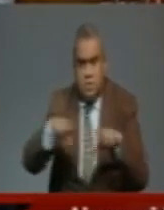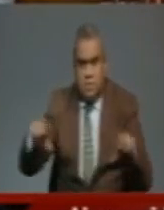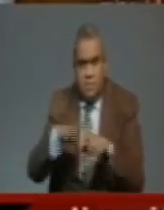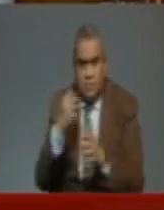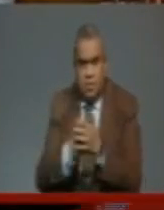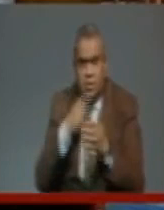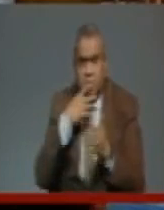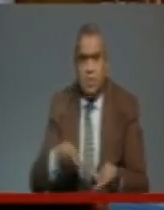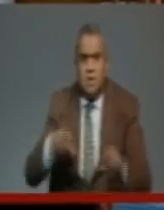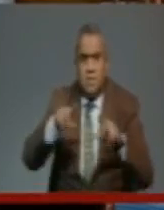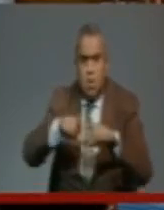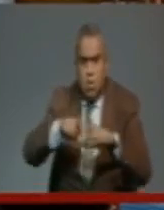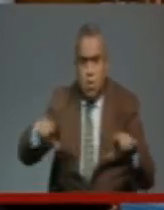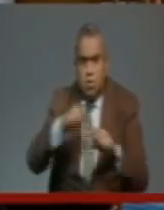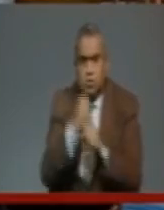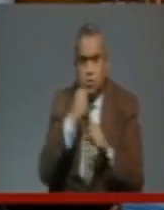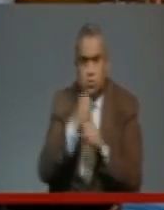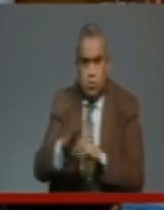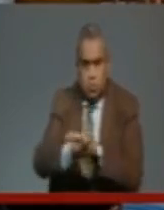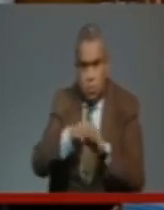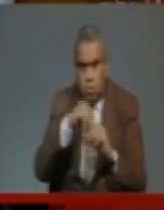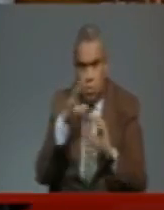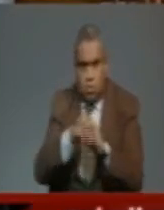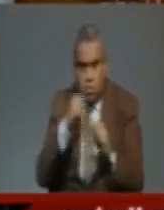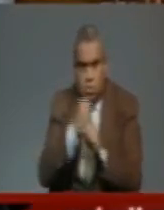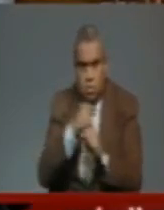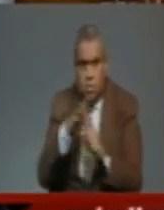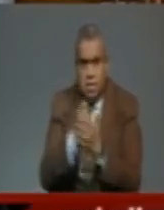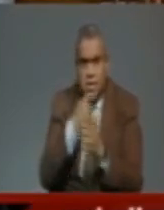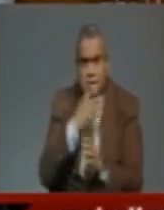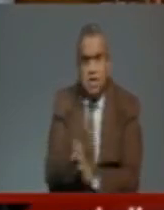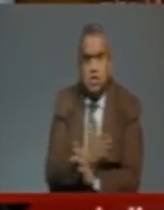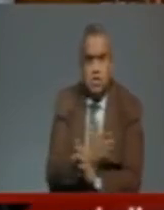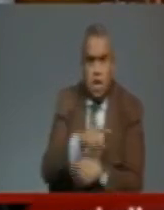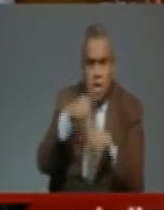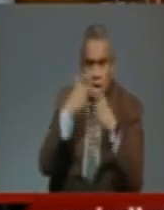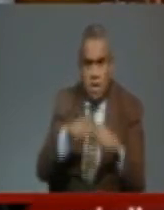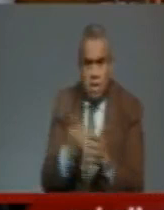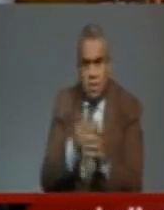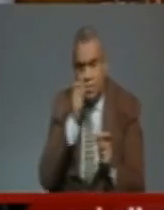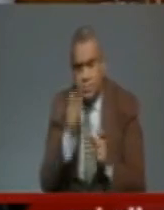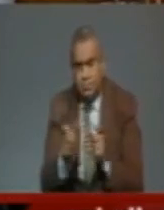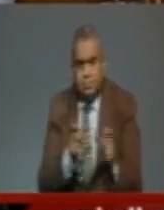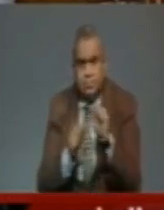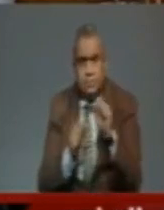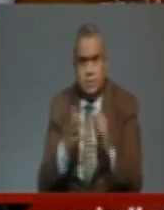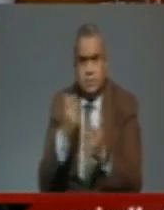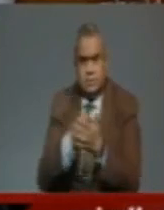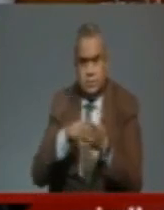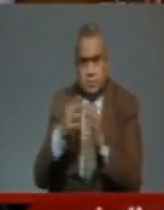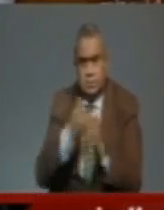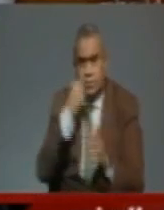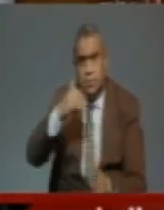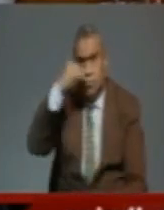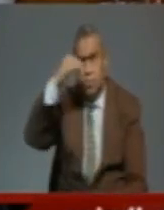ده، بننشئ دلوقتي حاجز شرقي عشان نامن الحوض ده، ثم بعد كده في امتداد مستقبلي في